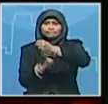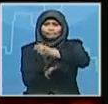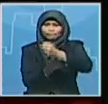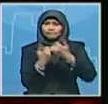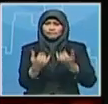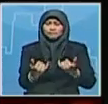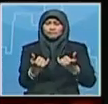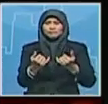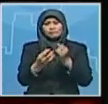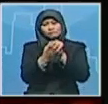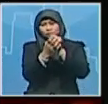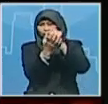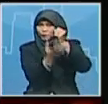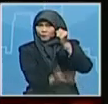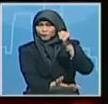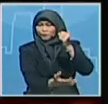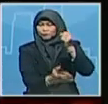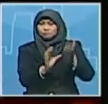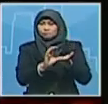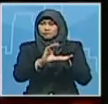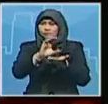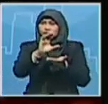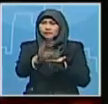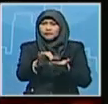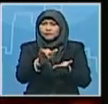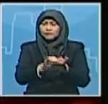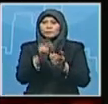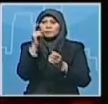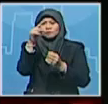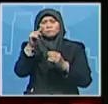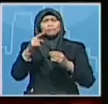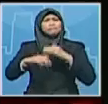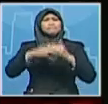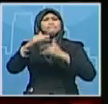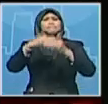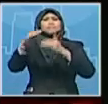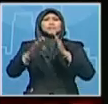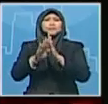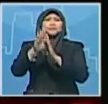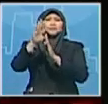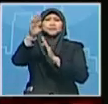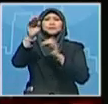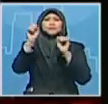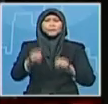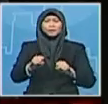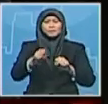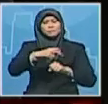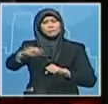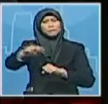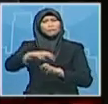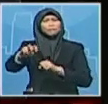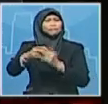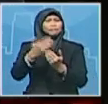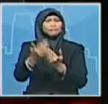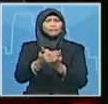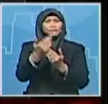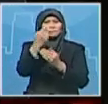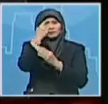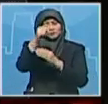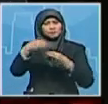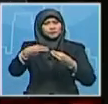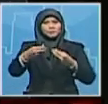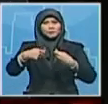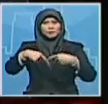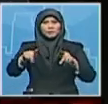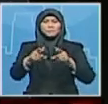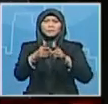juga bentuk dana yang membiayainya, adalah juga bertujuan untuk merancakkan pembangunan ekonomi dengan memperkasa mobiliti serta memberikan ruang serta peluang yang